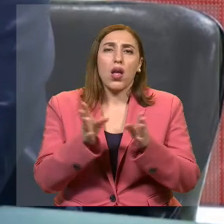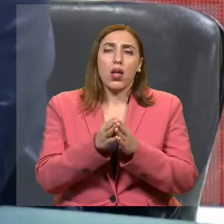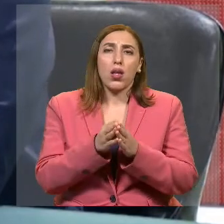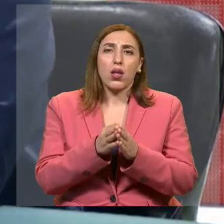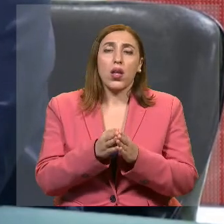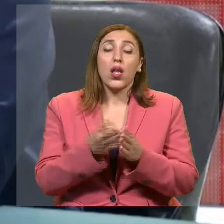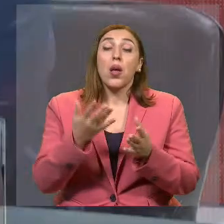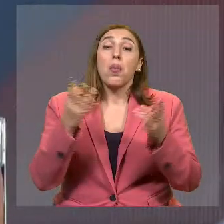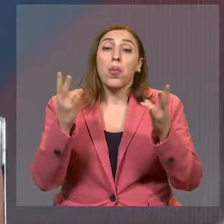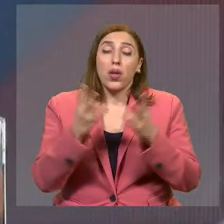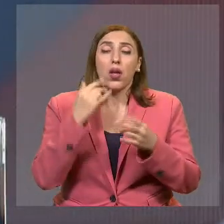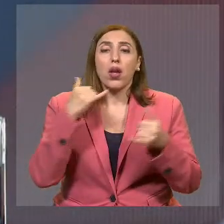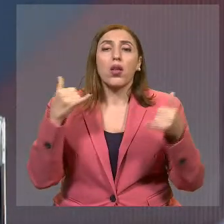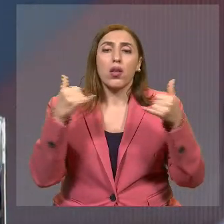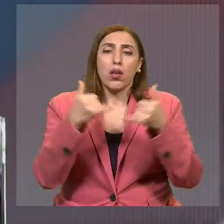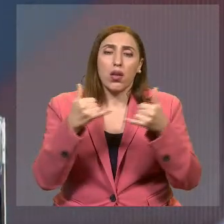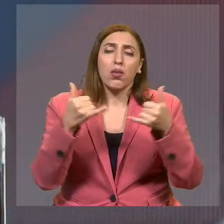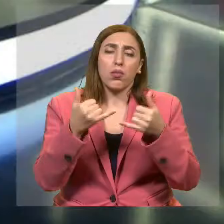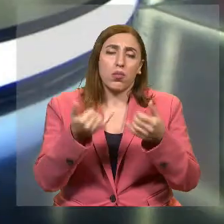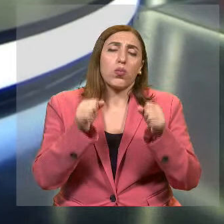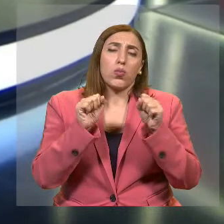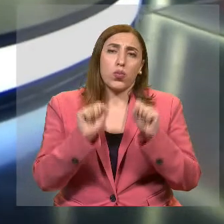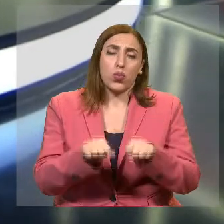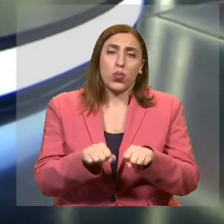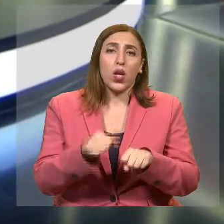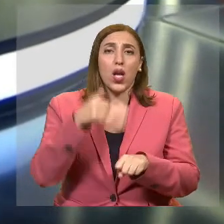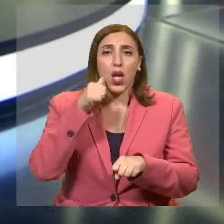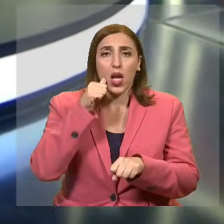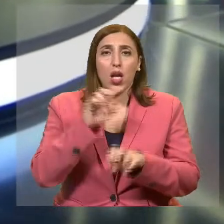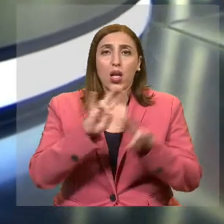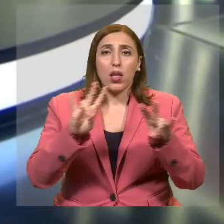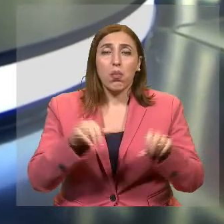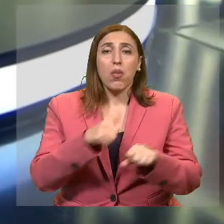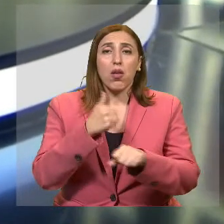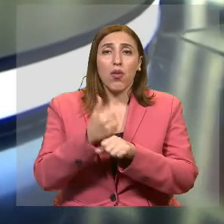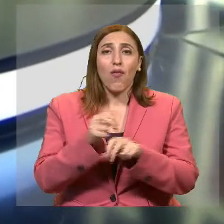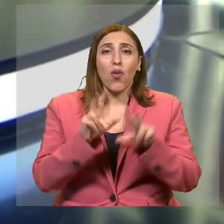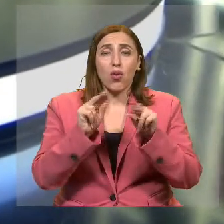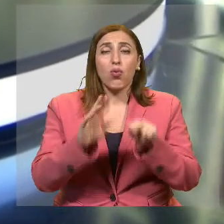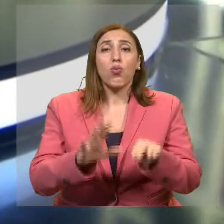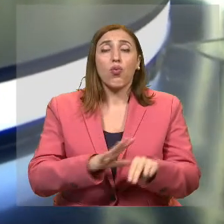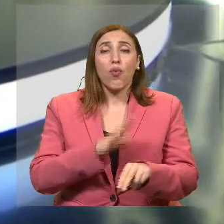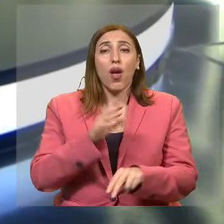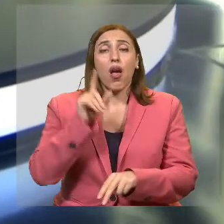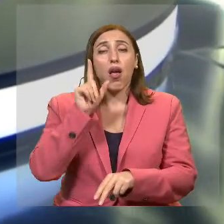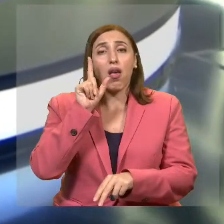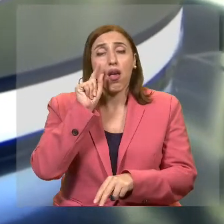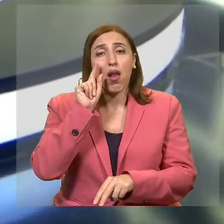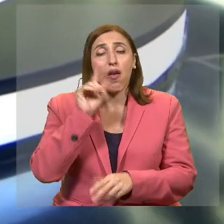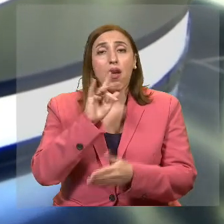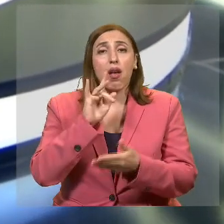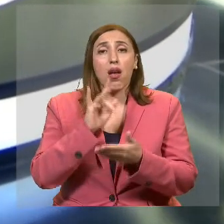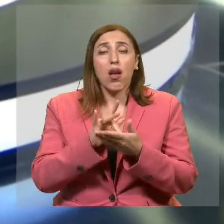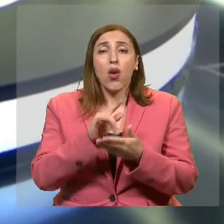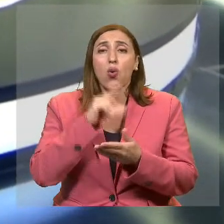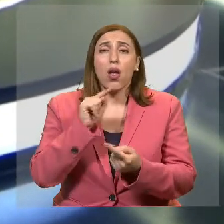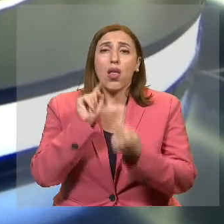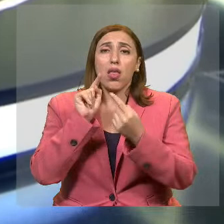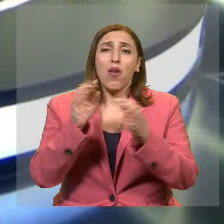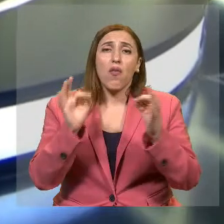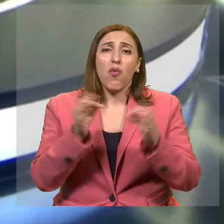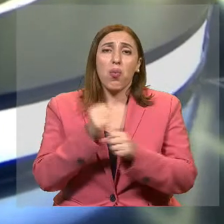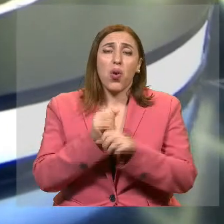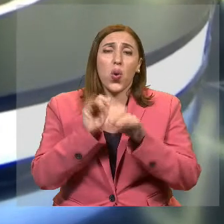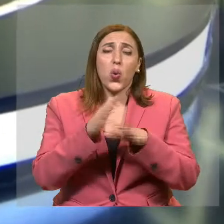իհարկե այդ հեռախոսազրույցները կարող են տեղի ունենալ։ Երեկ Փաշինյանը հավաստիացնում էր, որ Երևանը որևէ քայլ Ռուսաստանի դեմ չի անում,